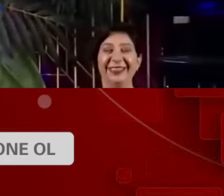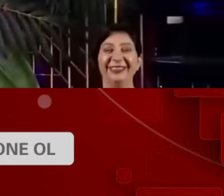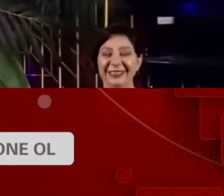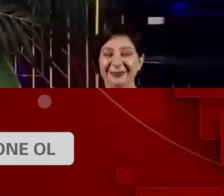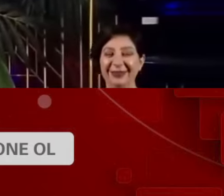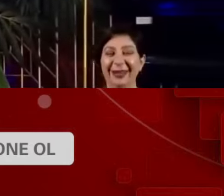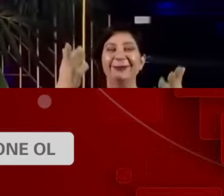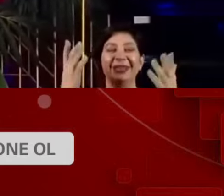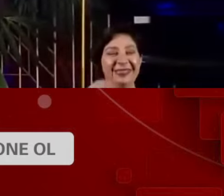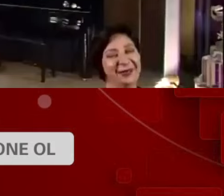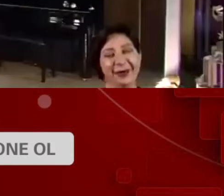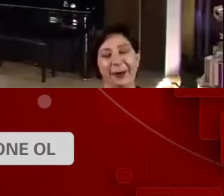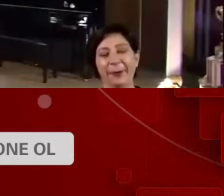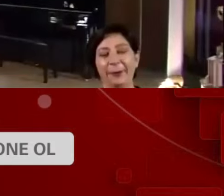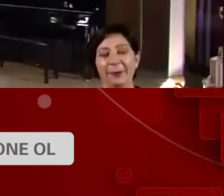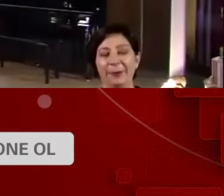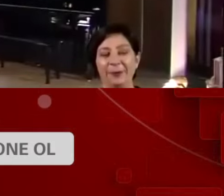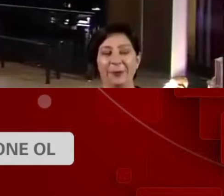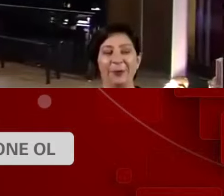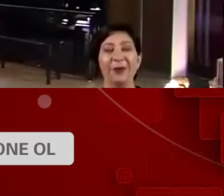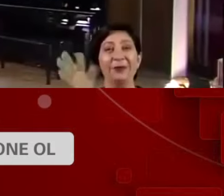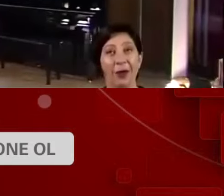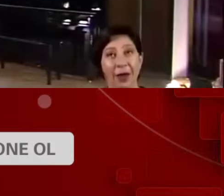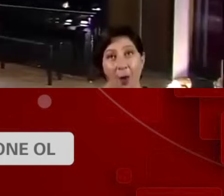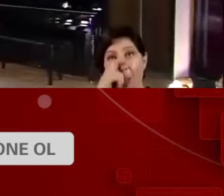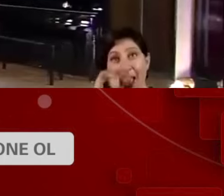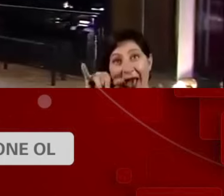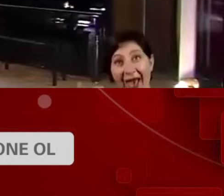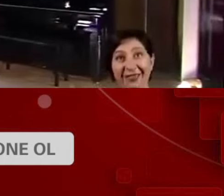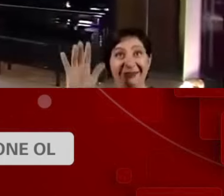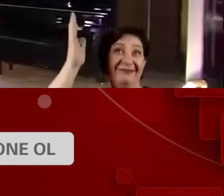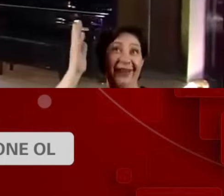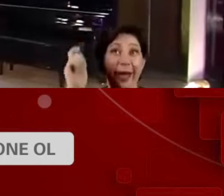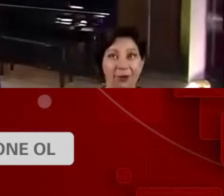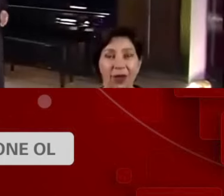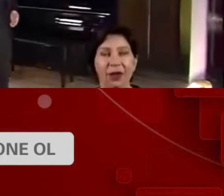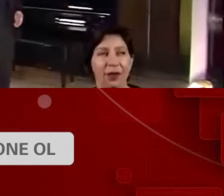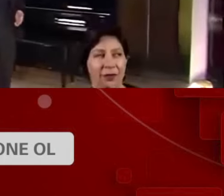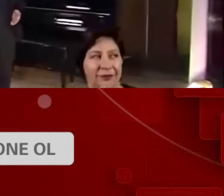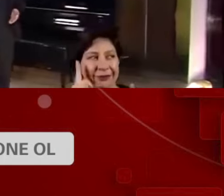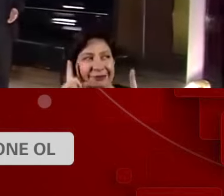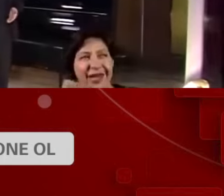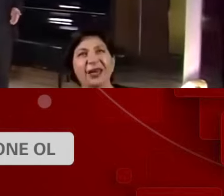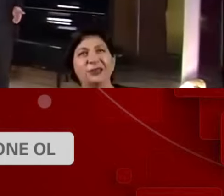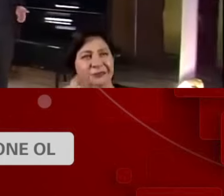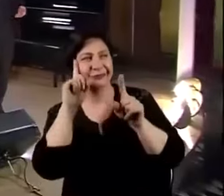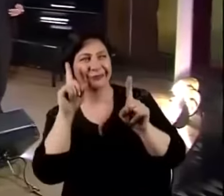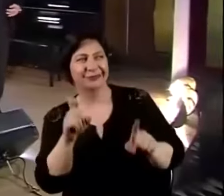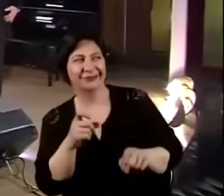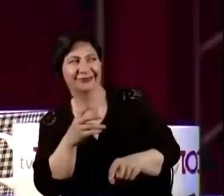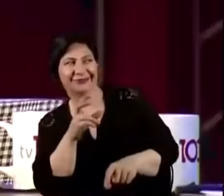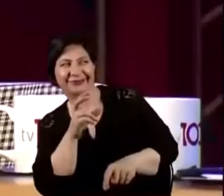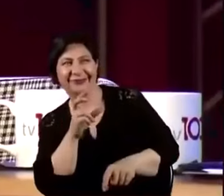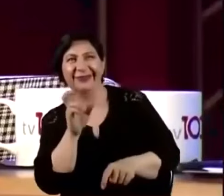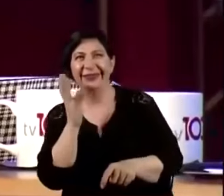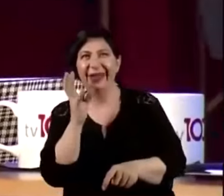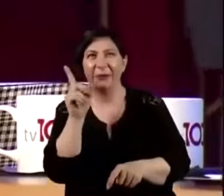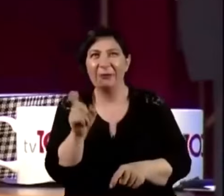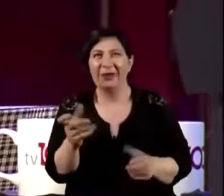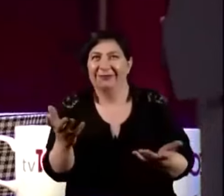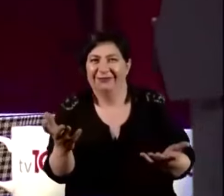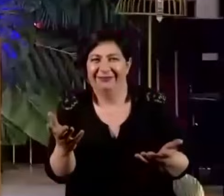Ya bu da olay bir şey ama. Şöyle bir hareket yaptınız. Şöyle adamcağız da kaldı öyle ne oluyor delirdi herhalde.